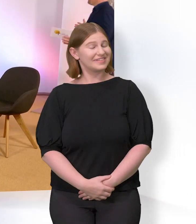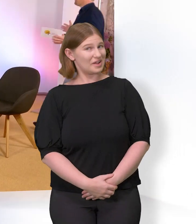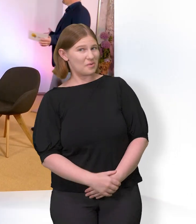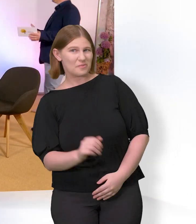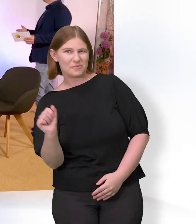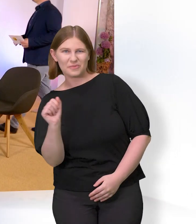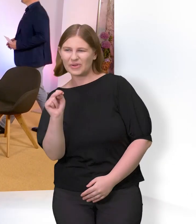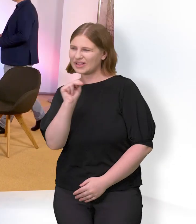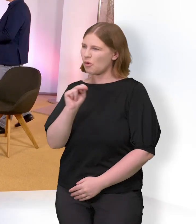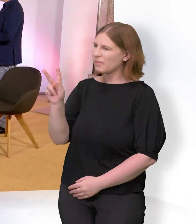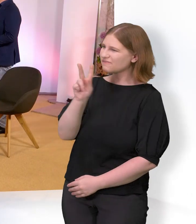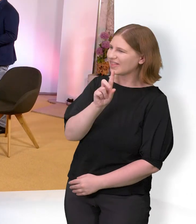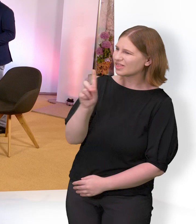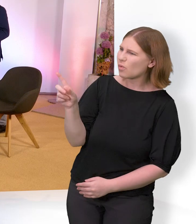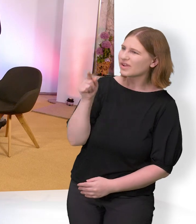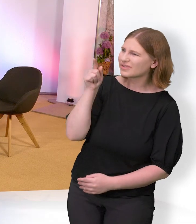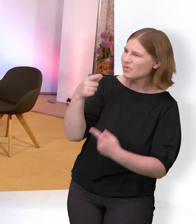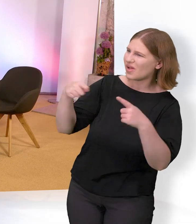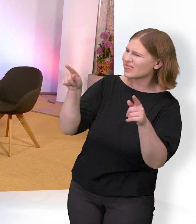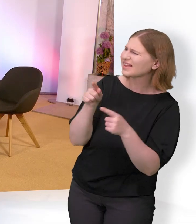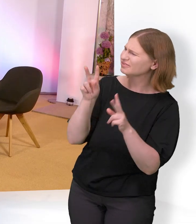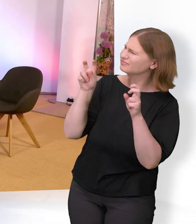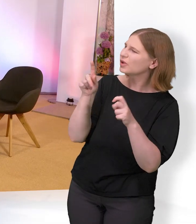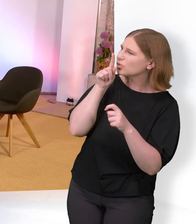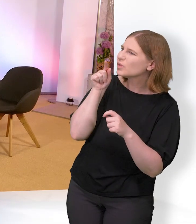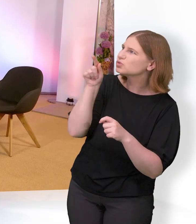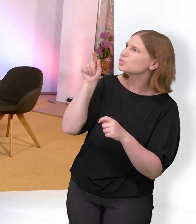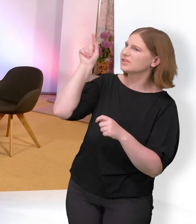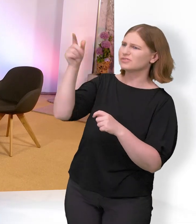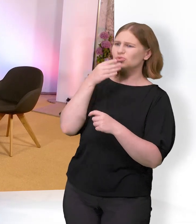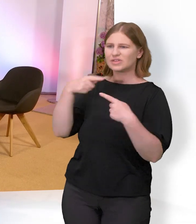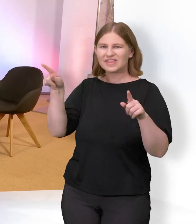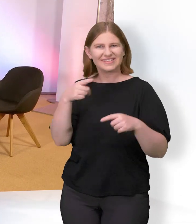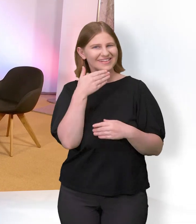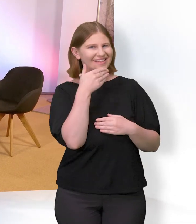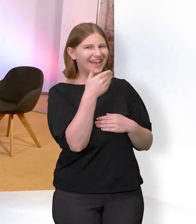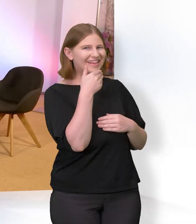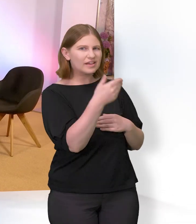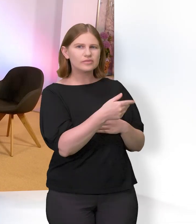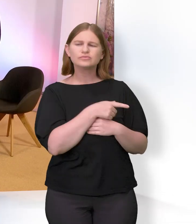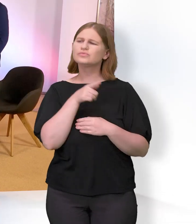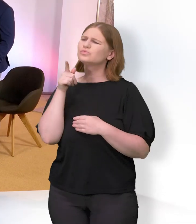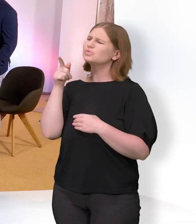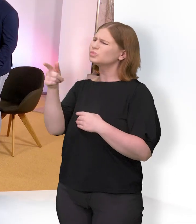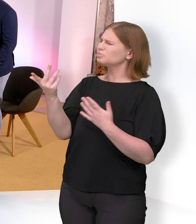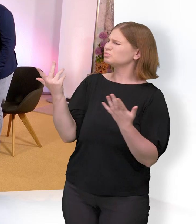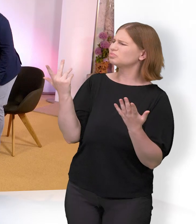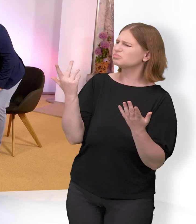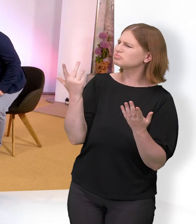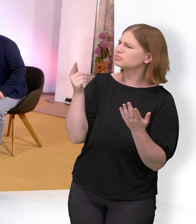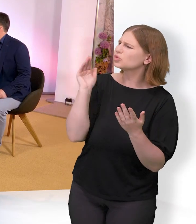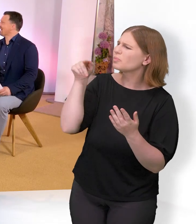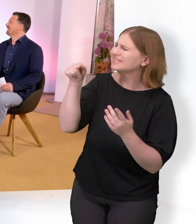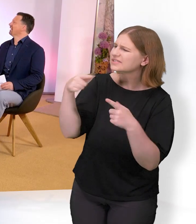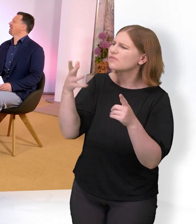Naomi van Doren, nur zu dir. Ja. Schöner Song. Danke dir. Was möchtest du uns zu